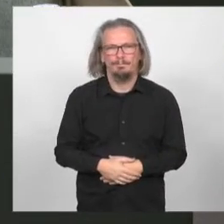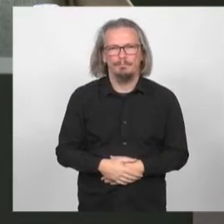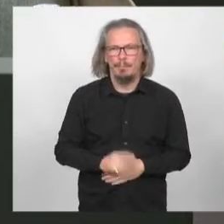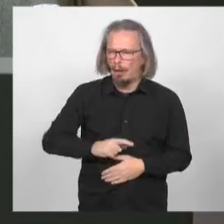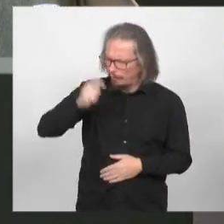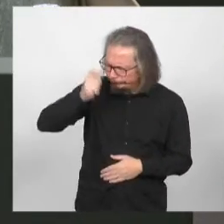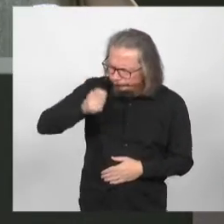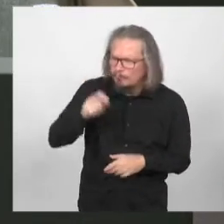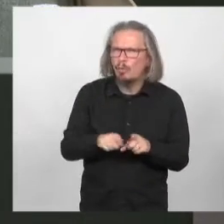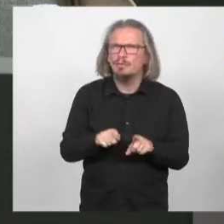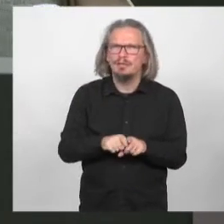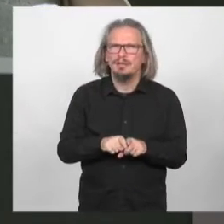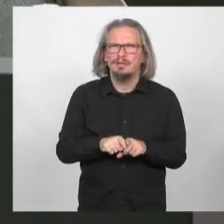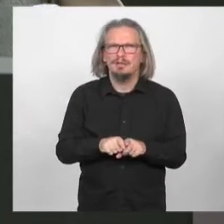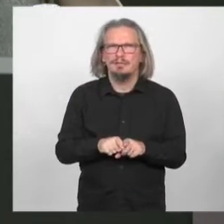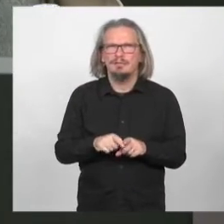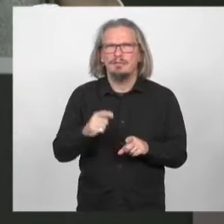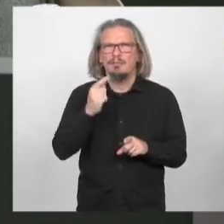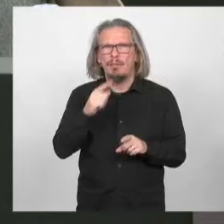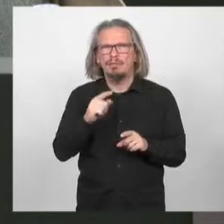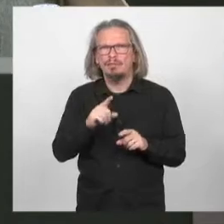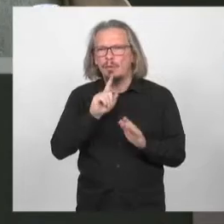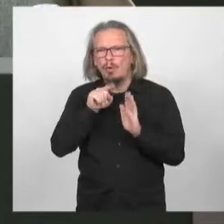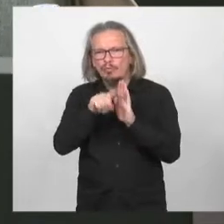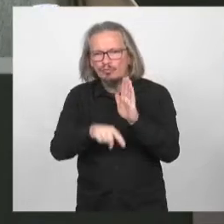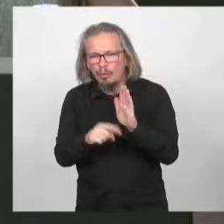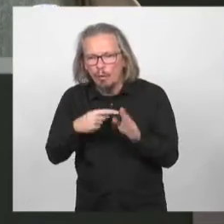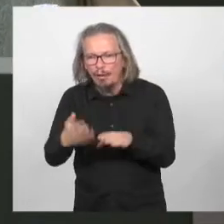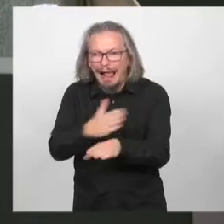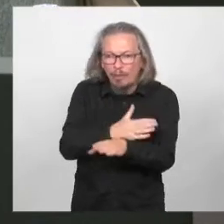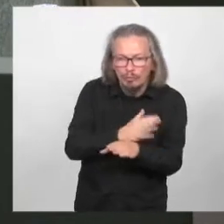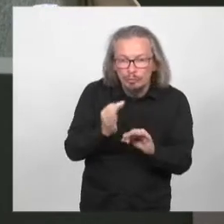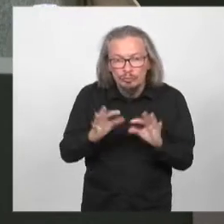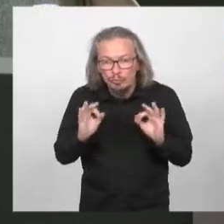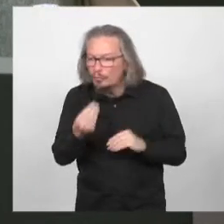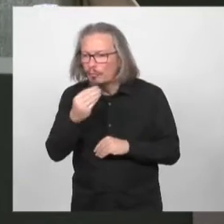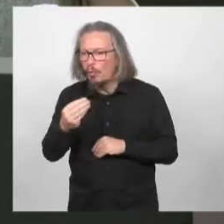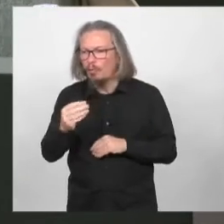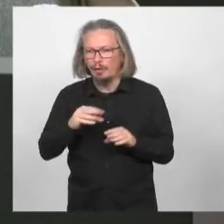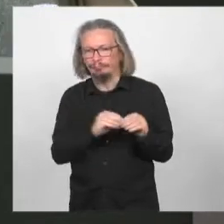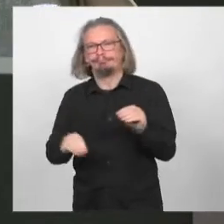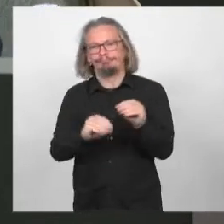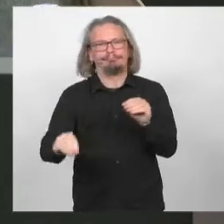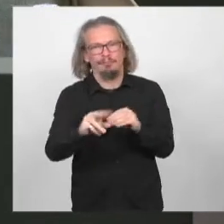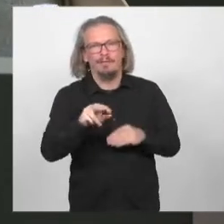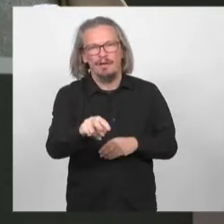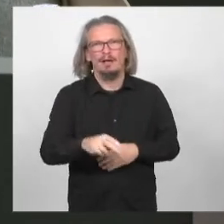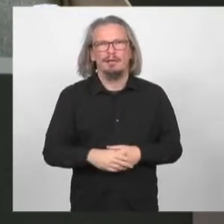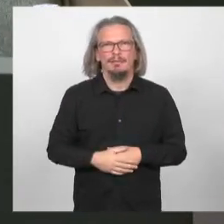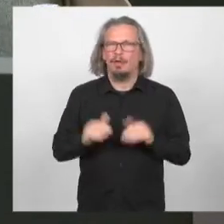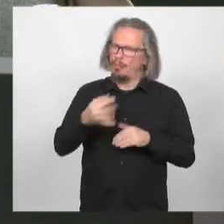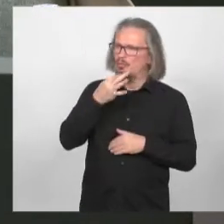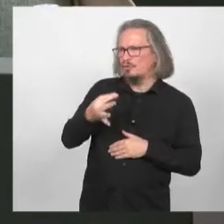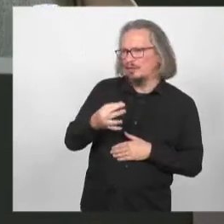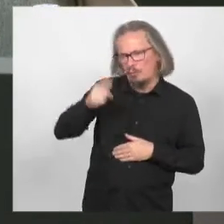saluons aussi, je pensais avoir un peu d'avance sur l'ordre du jour, mais finalement, Monsieur le Vice-président a dit qu'il y avait un déport de délibération, mais je tiens à le dire quand même.